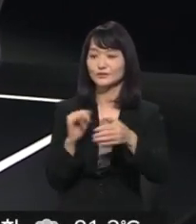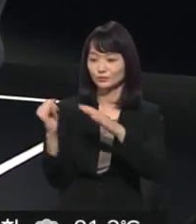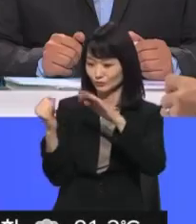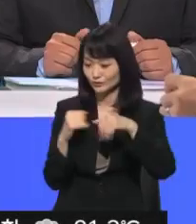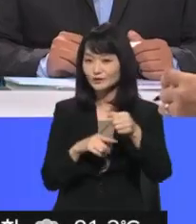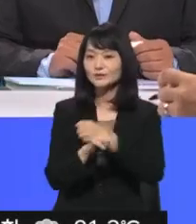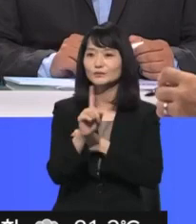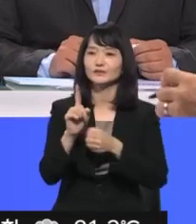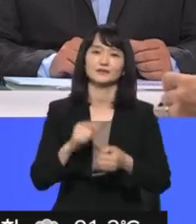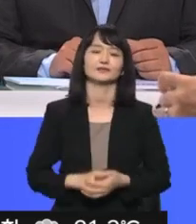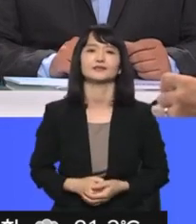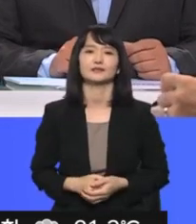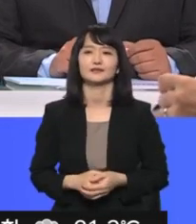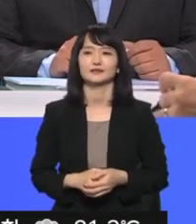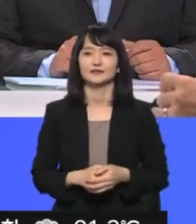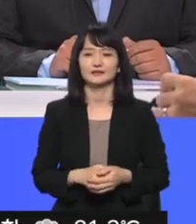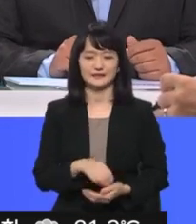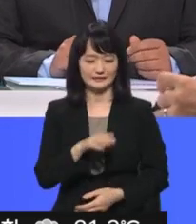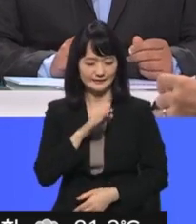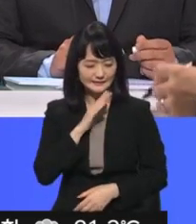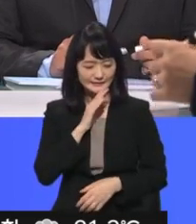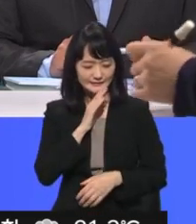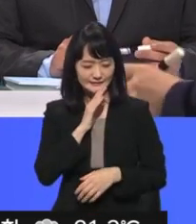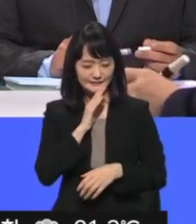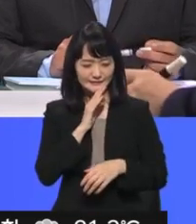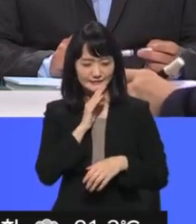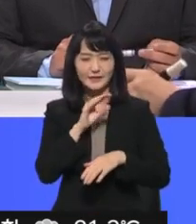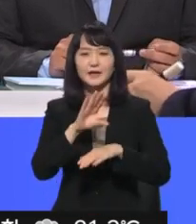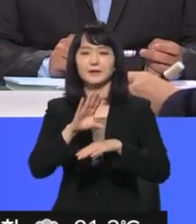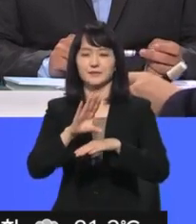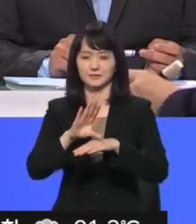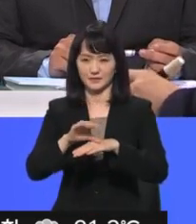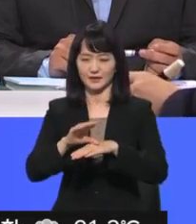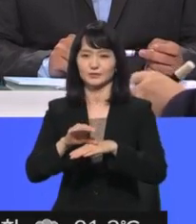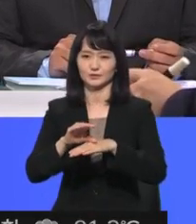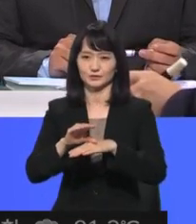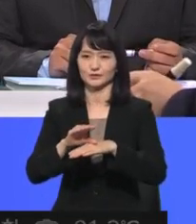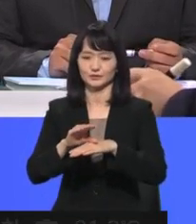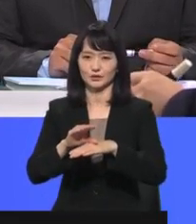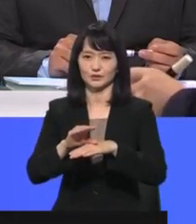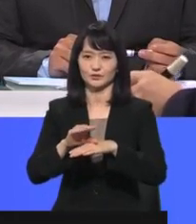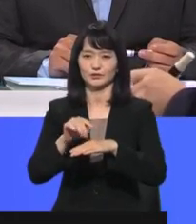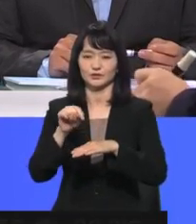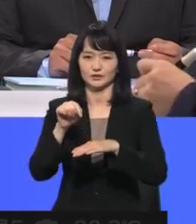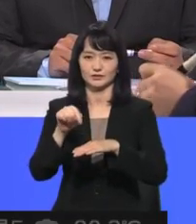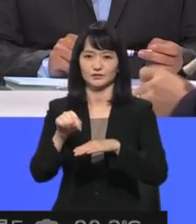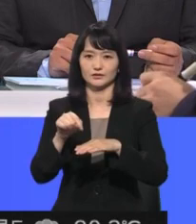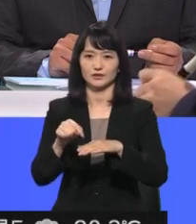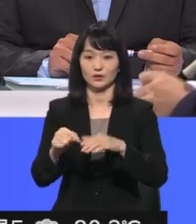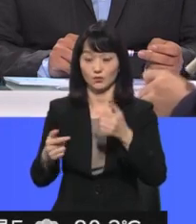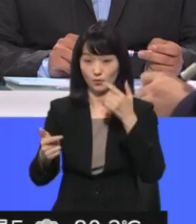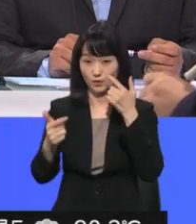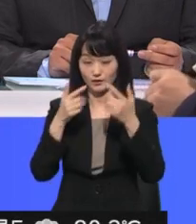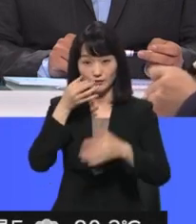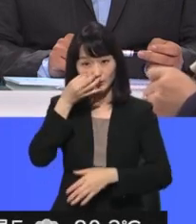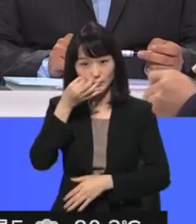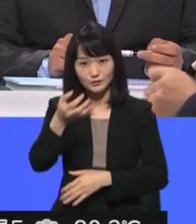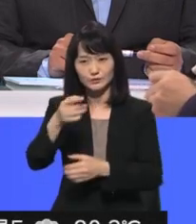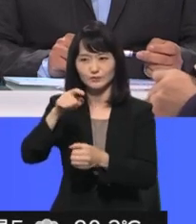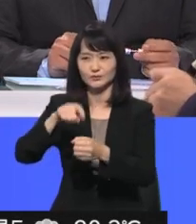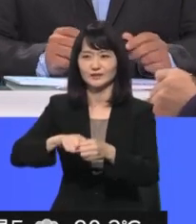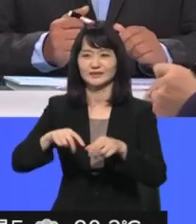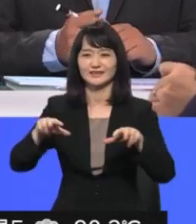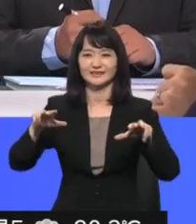준 라이브를 살리기 위해서 그렇지 이제 저희 ft 라는 협의 안게 3 머리 뒤로 해서 신 스틸러 를 중독 하자 라고 했나 시켜 비가